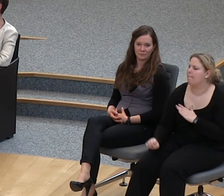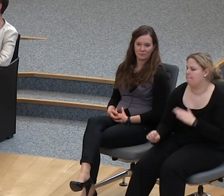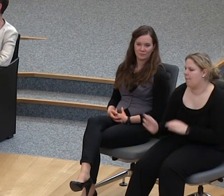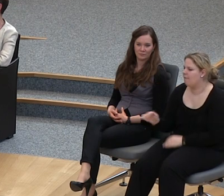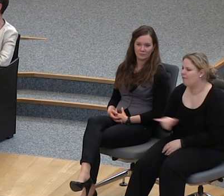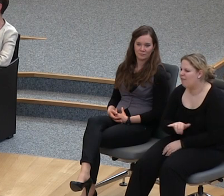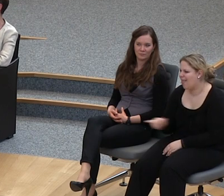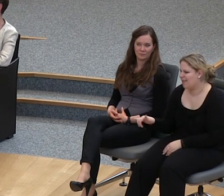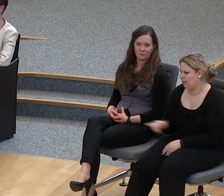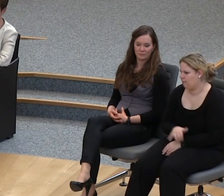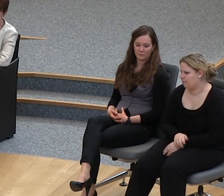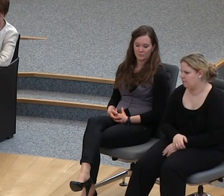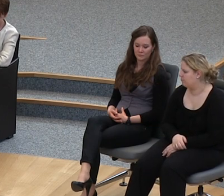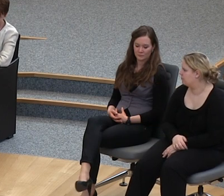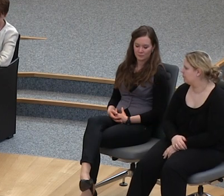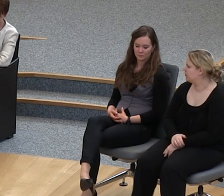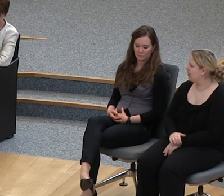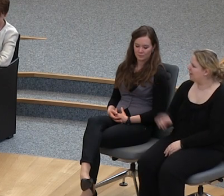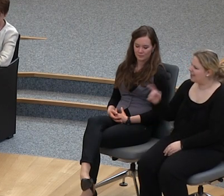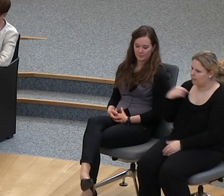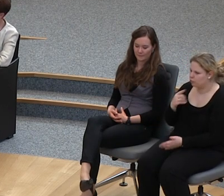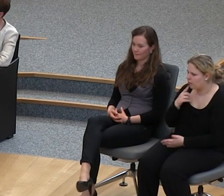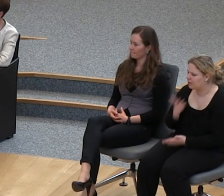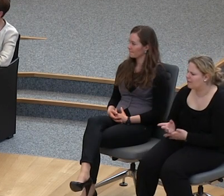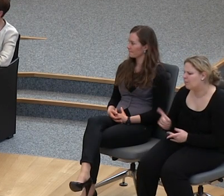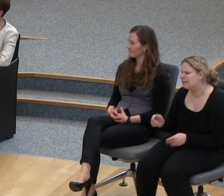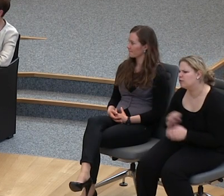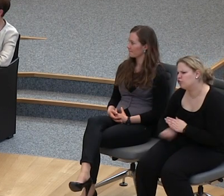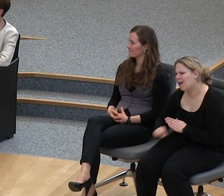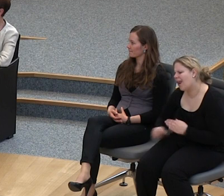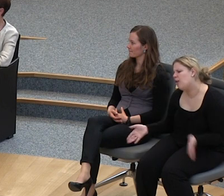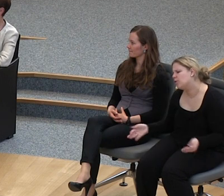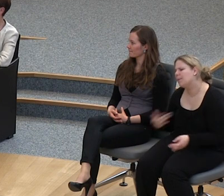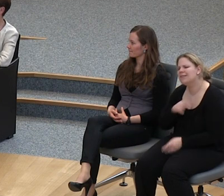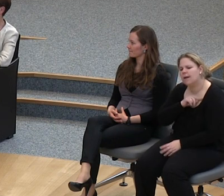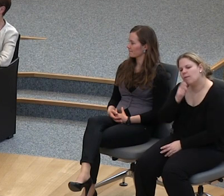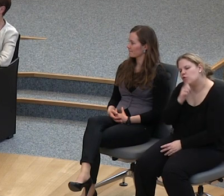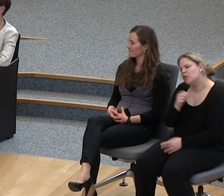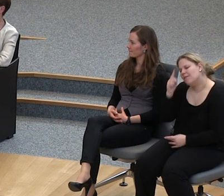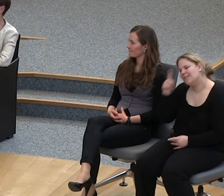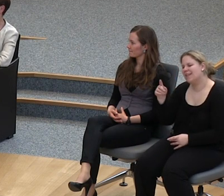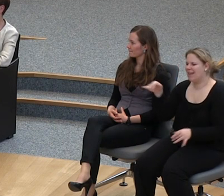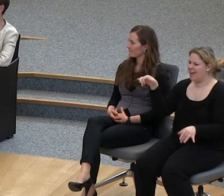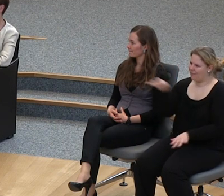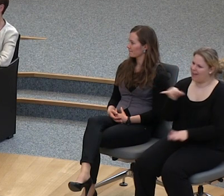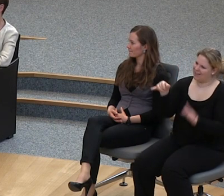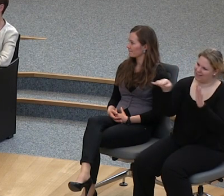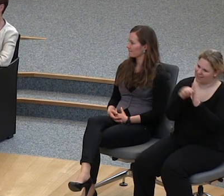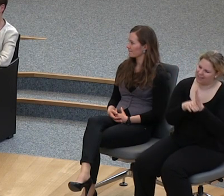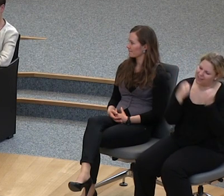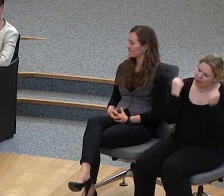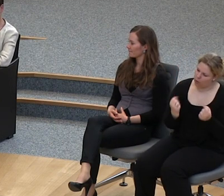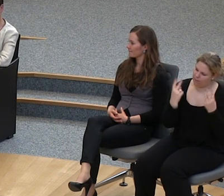ich finde, das ist ja eine berechtigte Forderung, ein bisschen Tempo ins Getriebe bringen. Da ist eine gewisse Ungeduld